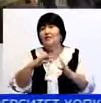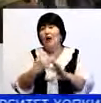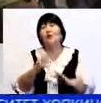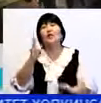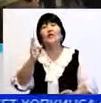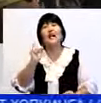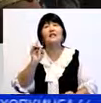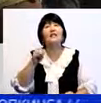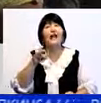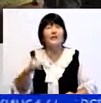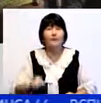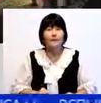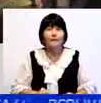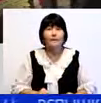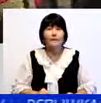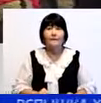Нартай.